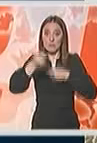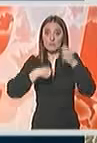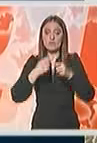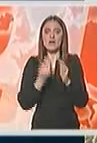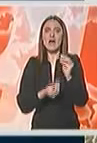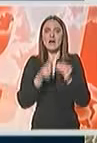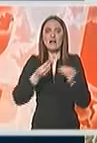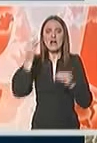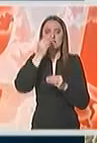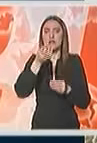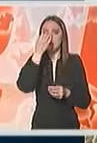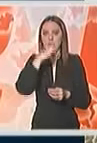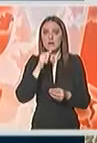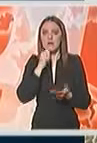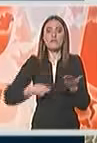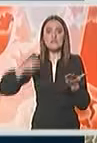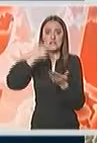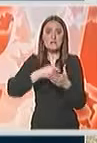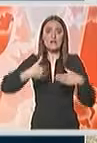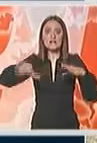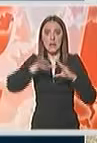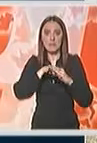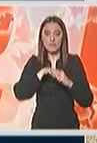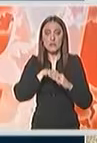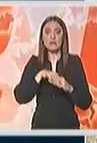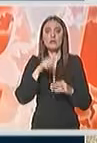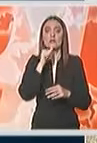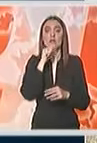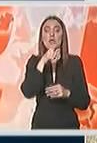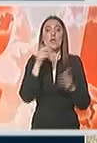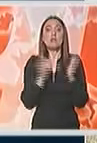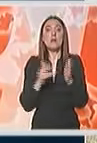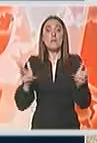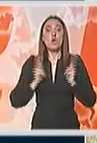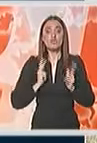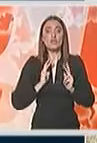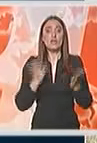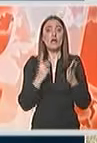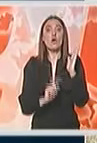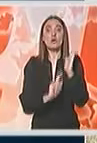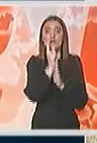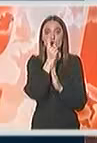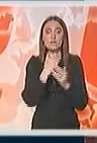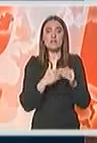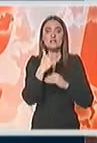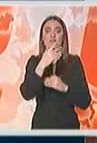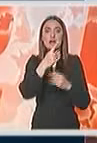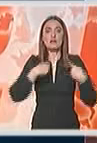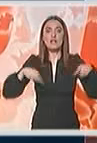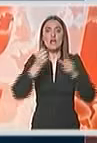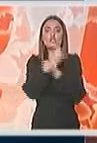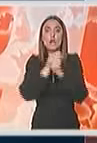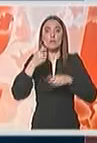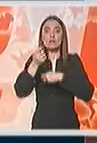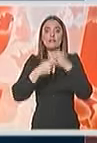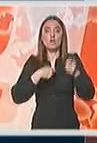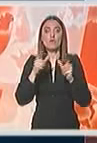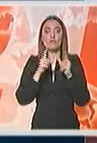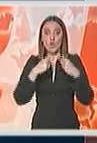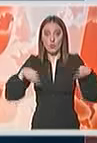rast produktivnosti, investicije i zaposlenosti, benefiti su koje treba očekivati kao rezultat stvaranja zone slobodne trgovine u